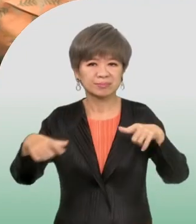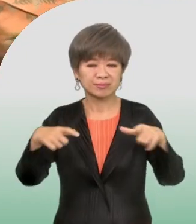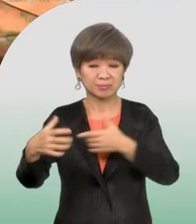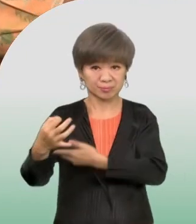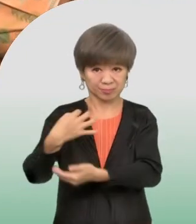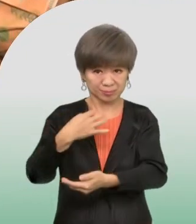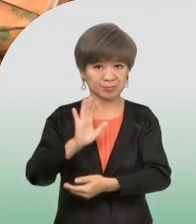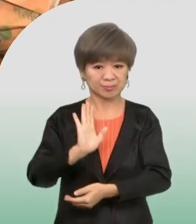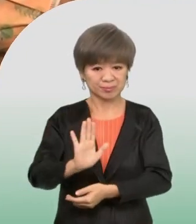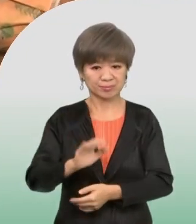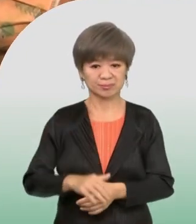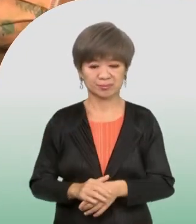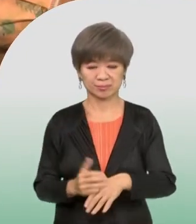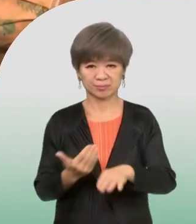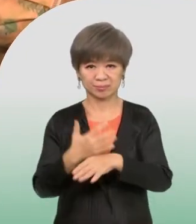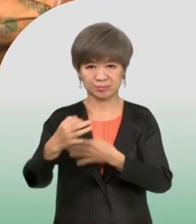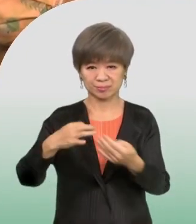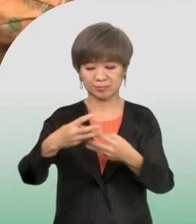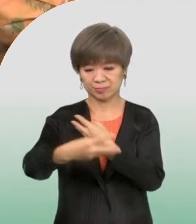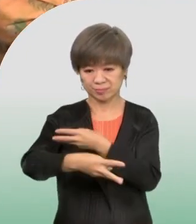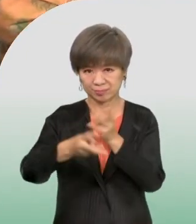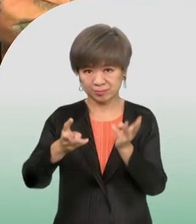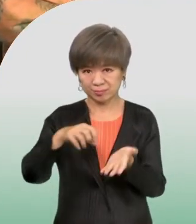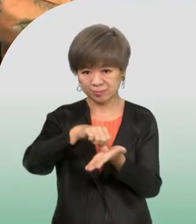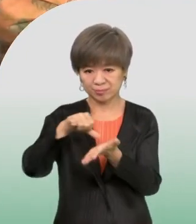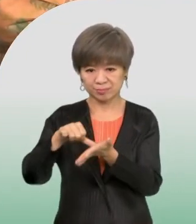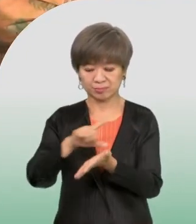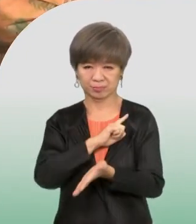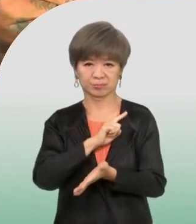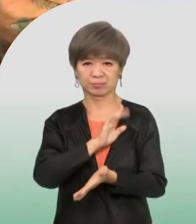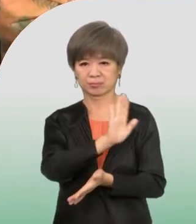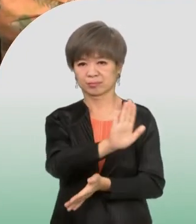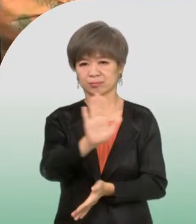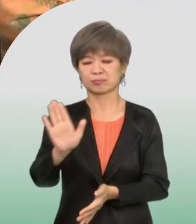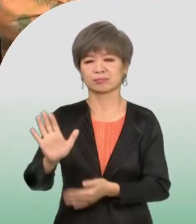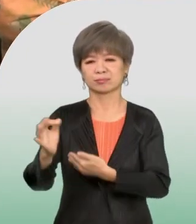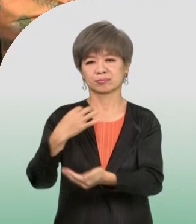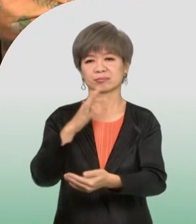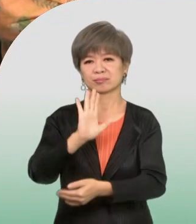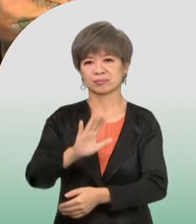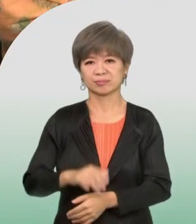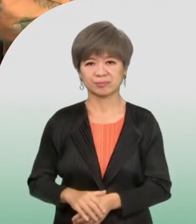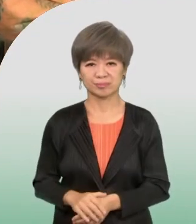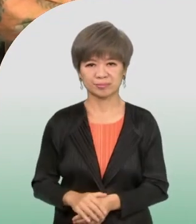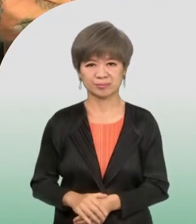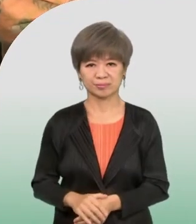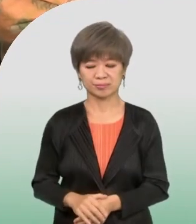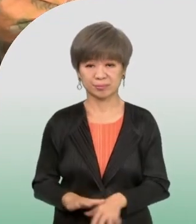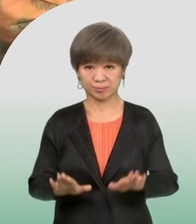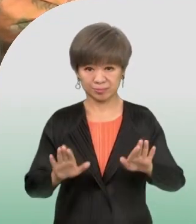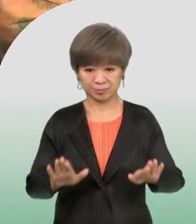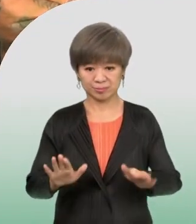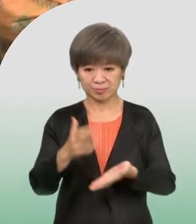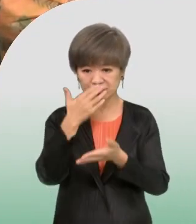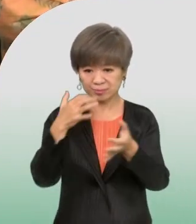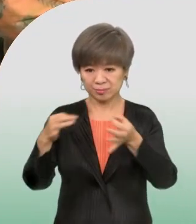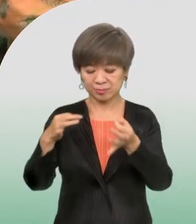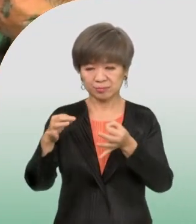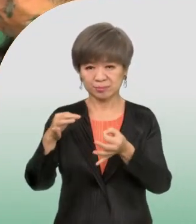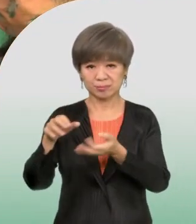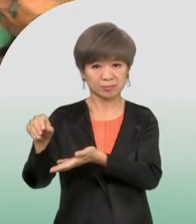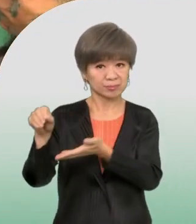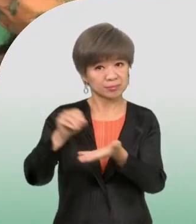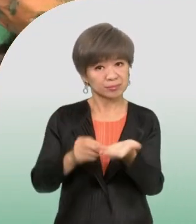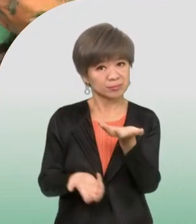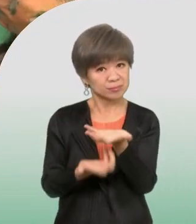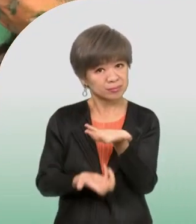啊，其实我们产销班的班员他们也有自体贩售。那现在依我们餐厅他们在用来